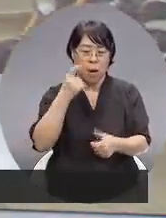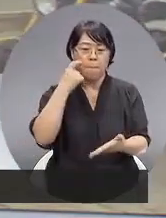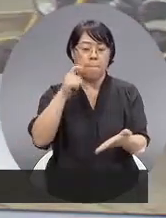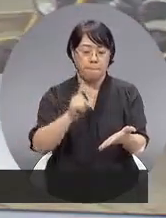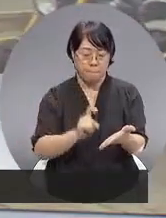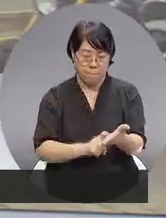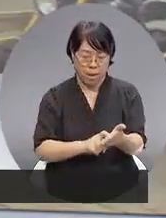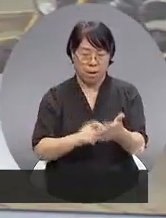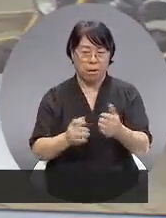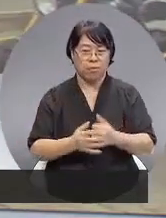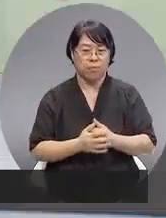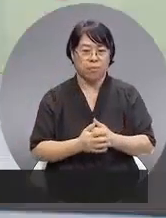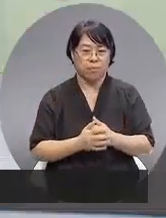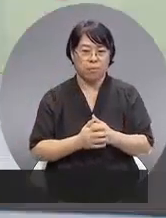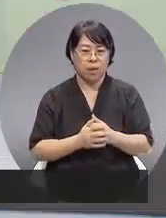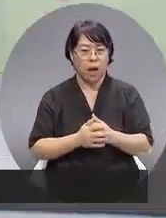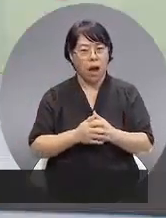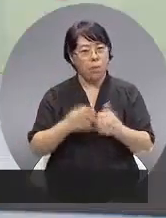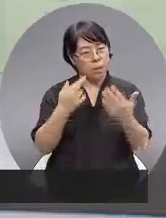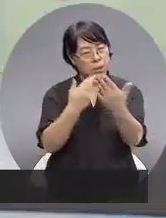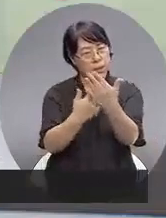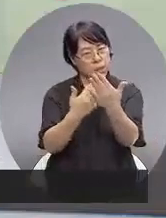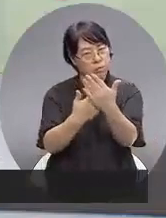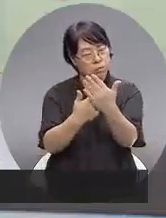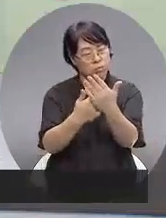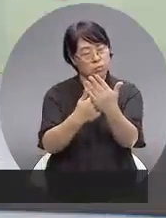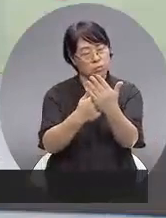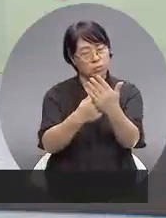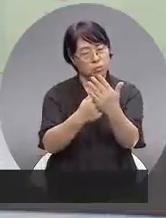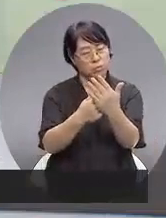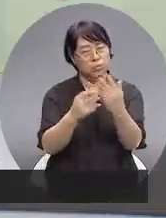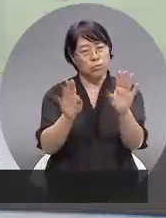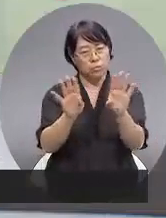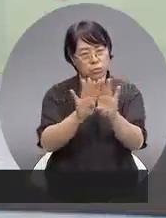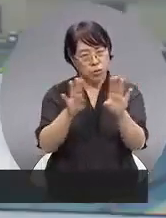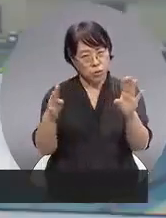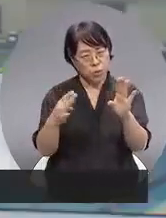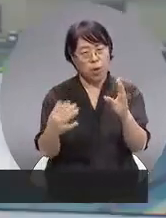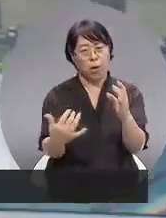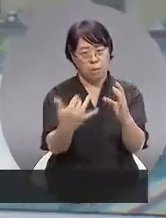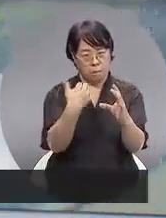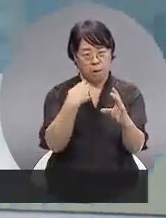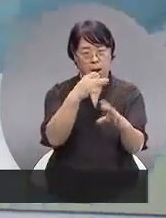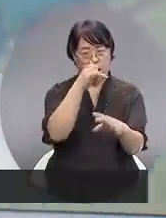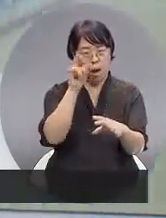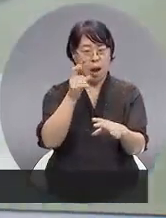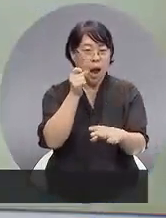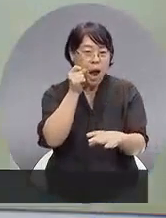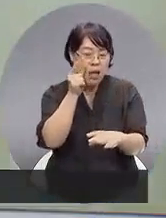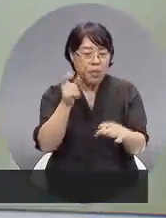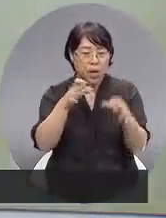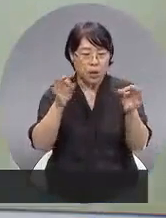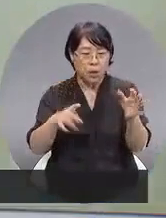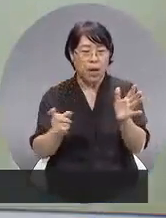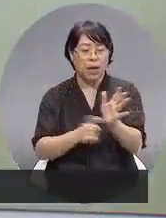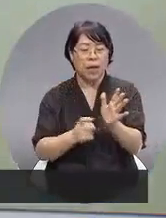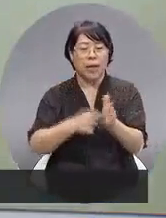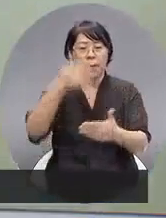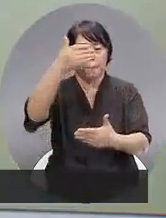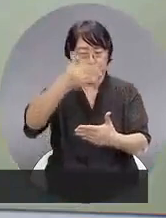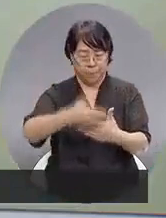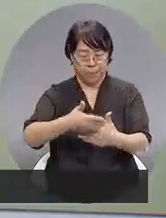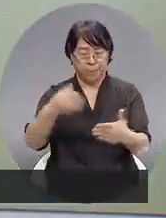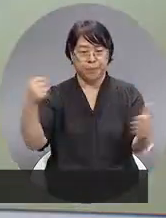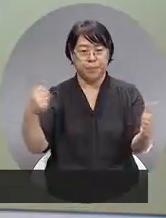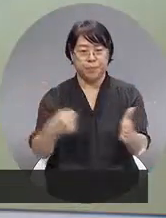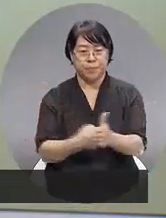청주시 시설관리공단은 창문 등을 통해 유입했을 가능성에 무게를 두고 한 달간 긴급 휴장을 결정했습니다.